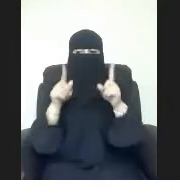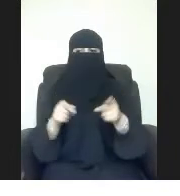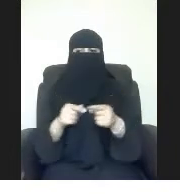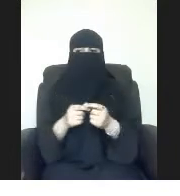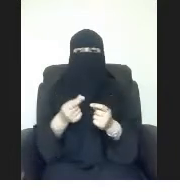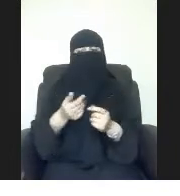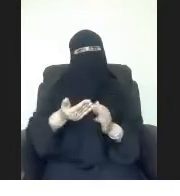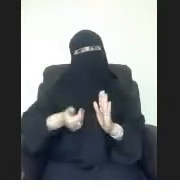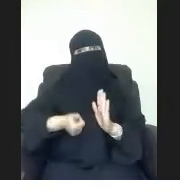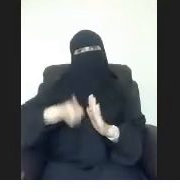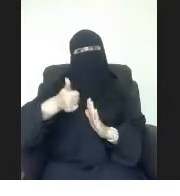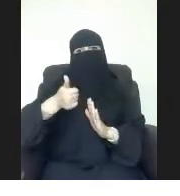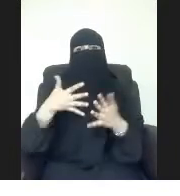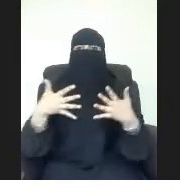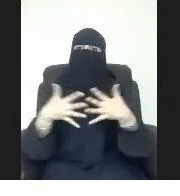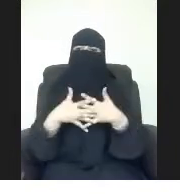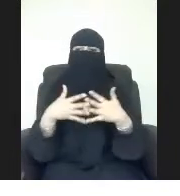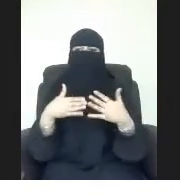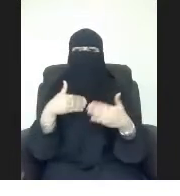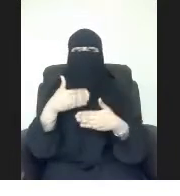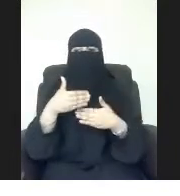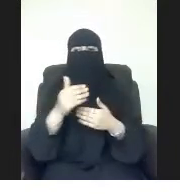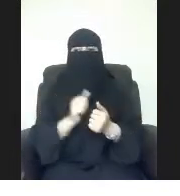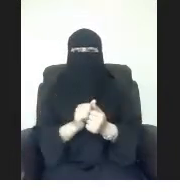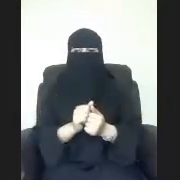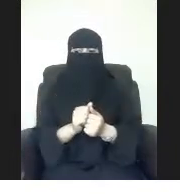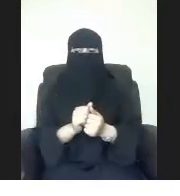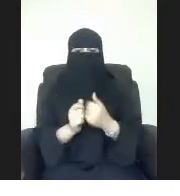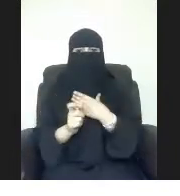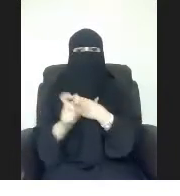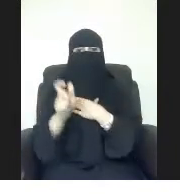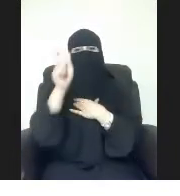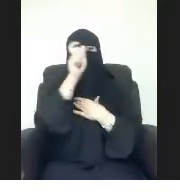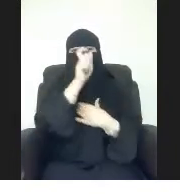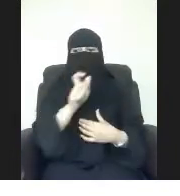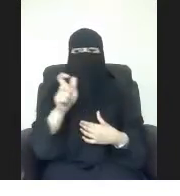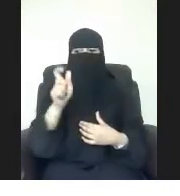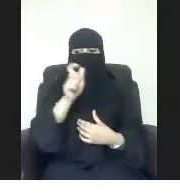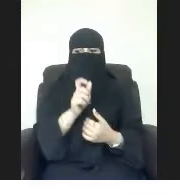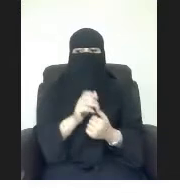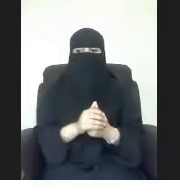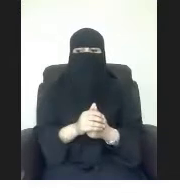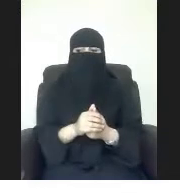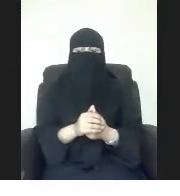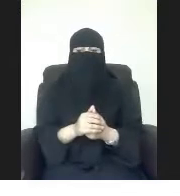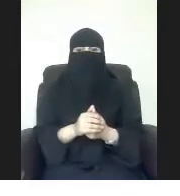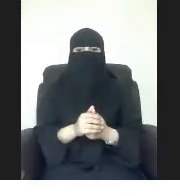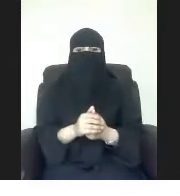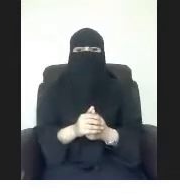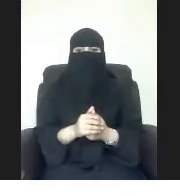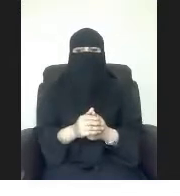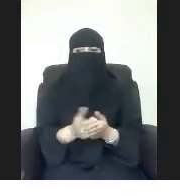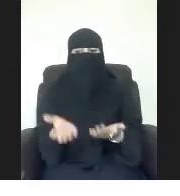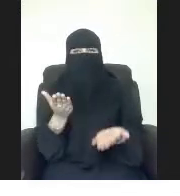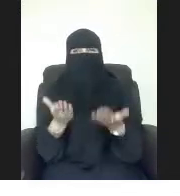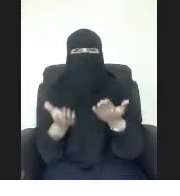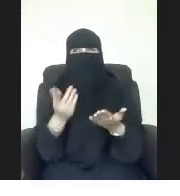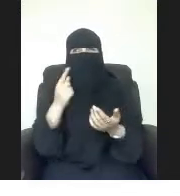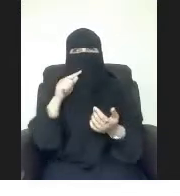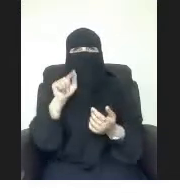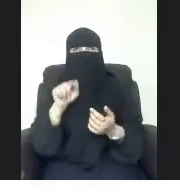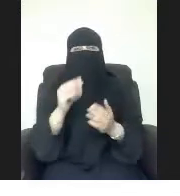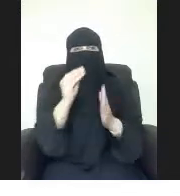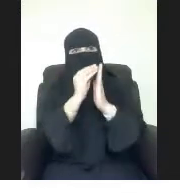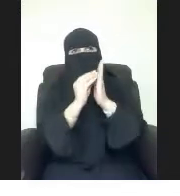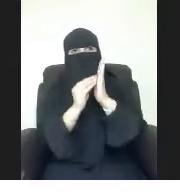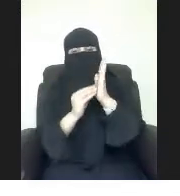القدرة على أيضا تحقيق ما يسمى بالتمايز في التعليم، تمايز بالمحتوى في وقت